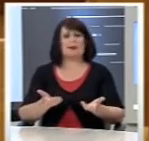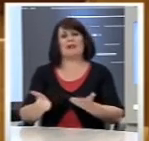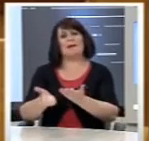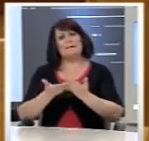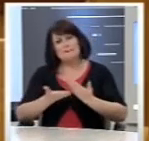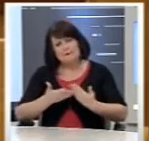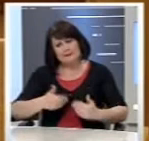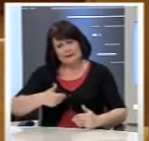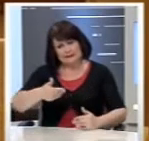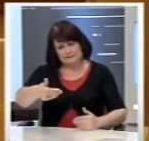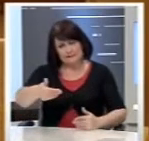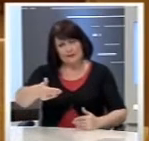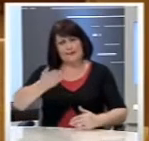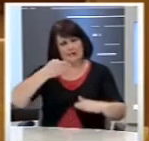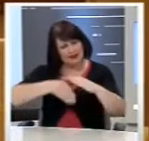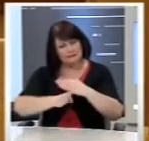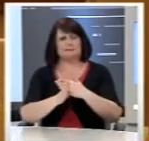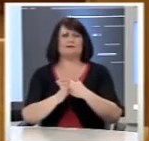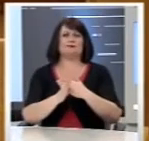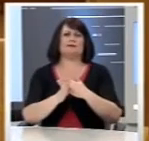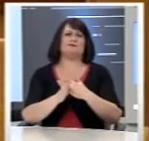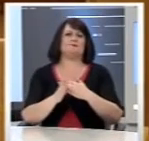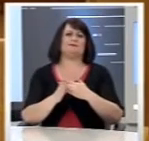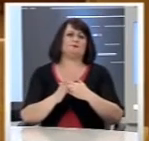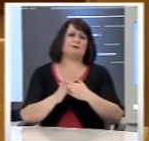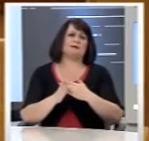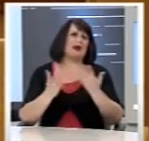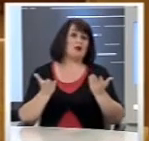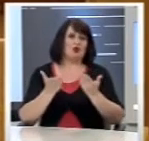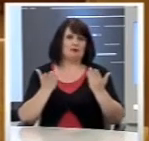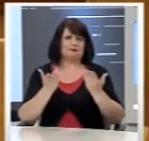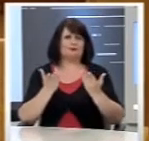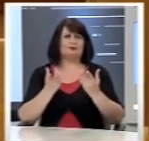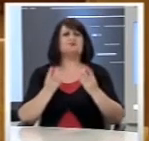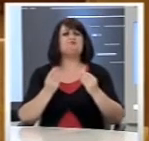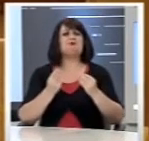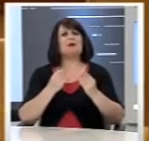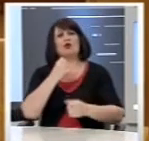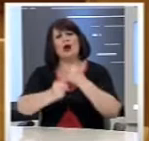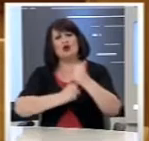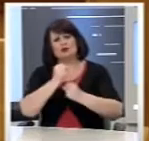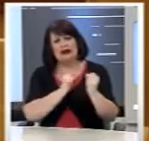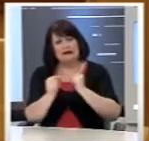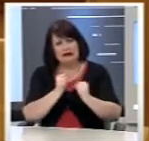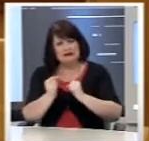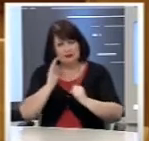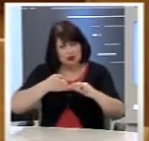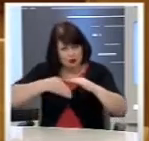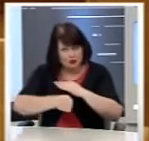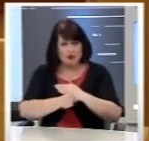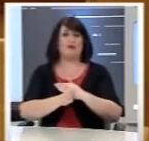την προοπτική επιτυχούς εξόδου από την πολιετή κρίση και την προοπτική